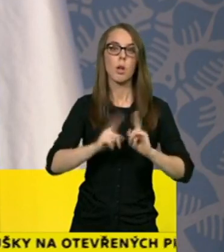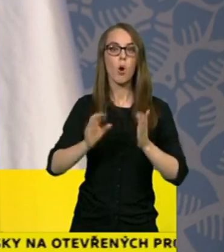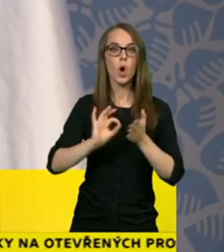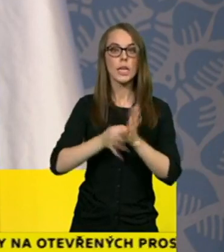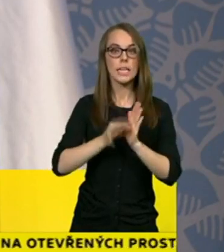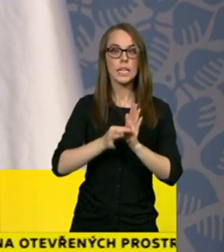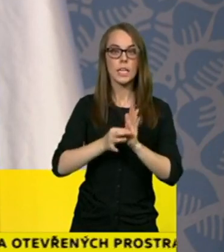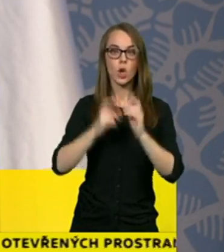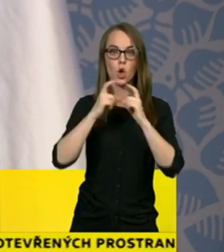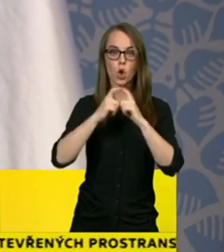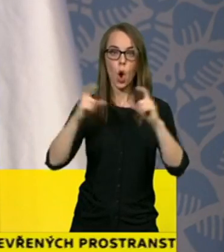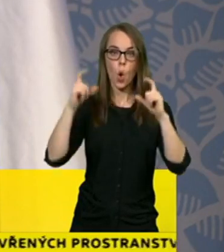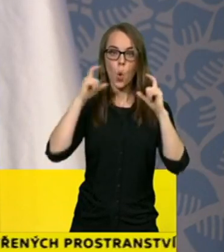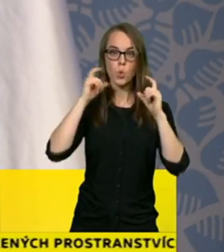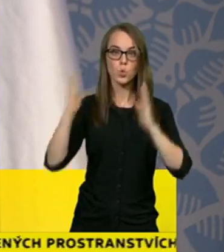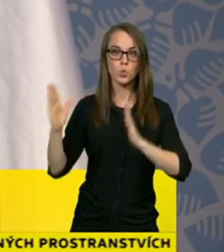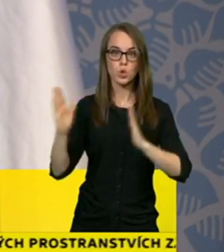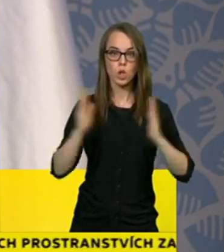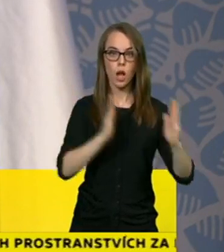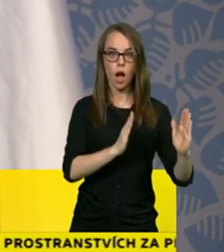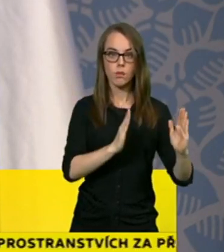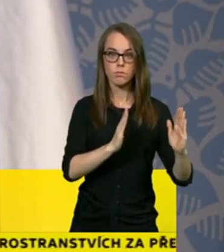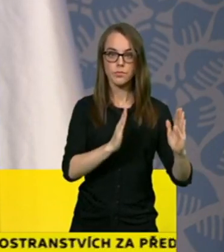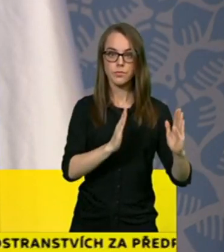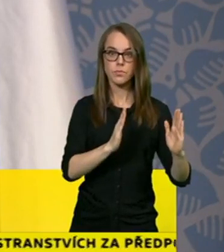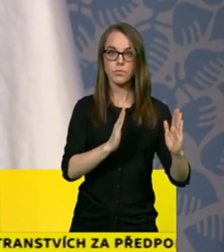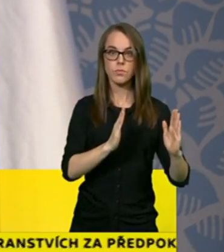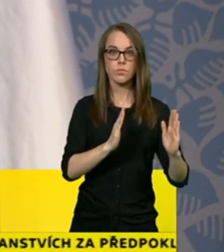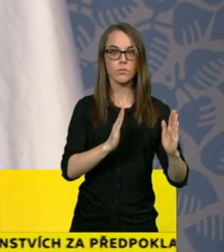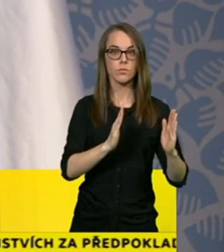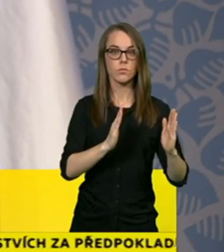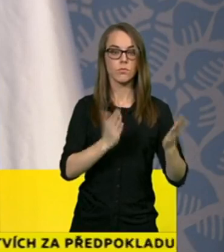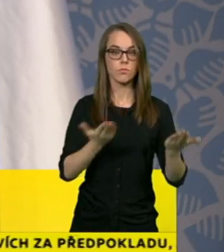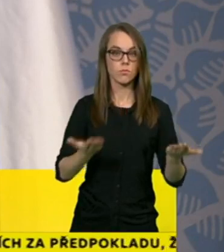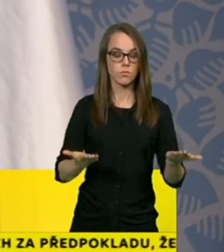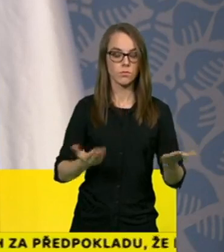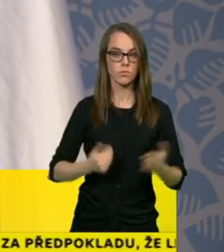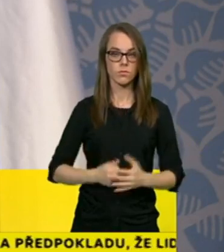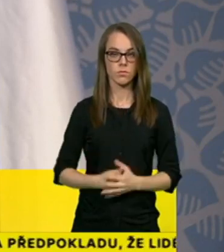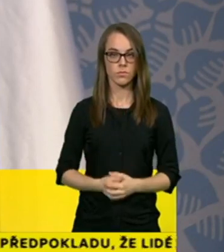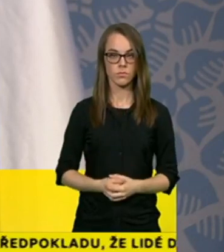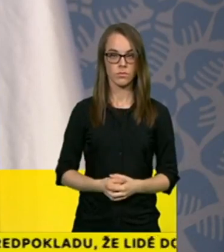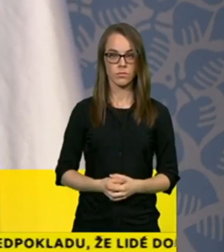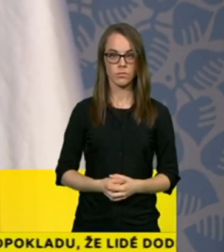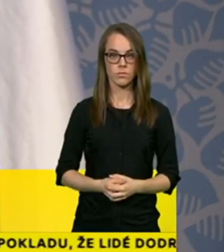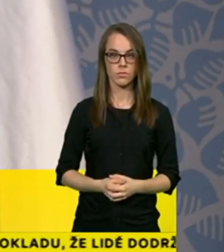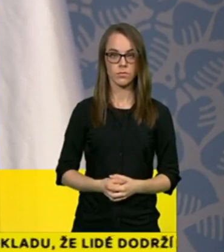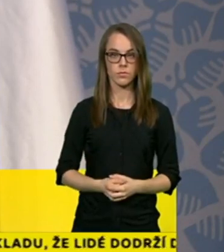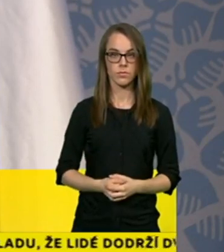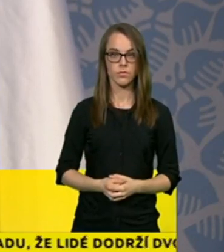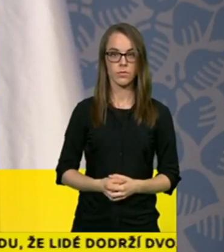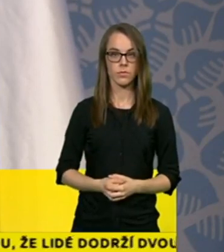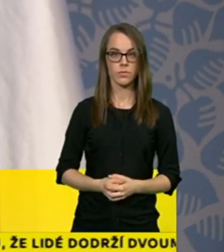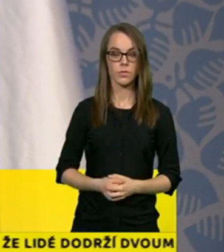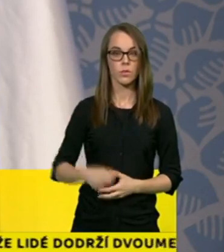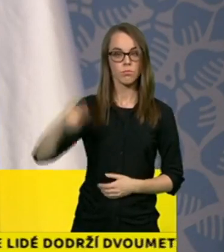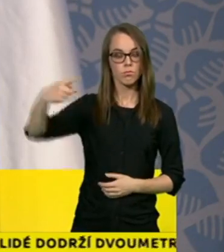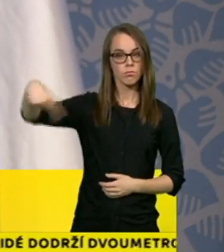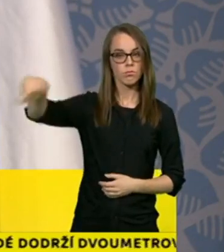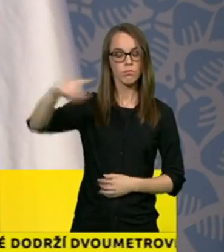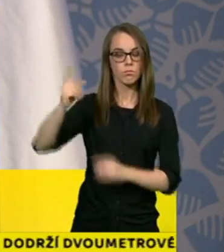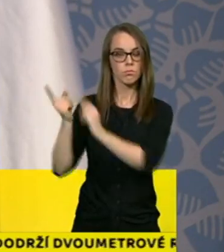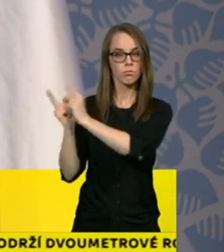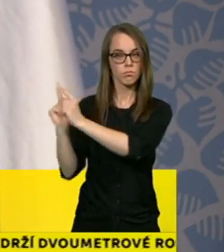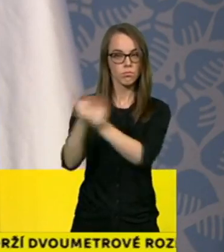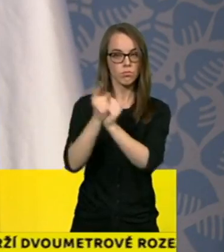zkrátit tedy ten termín, uspíšit ten termín pro to rozvolnění povinnosti nosit roušky a kolegové se